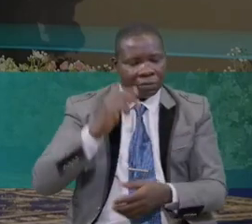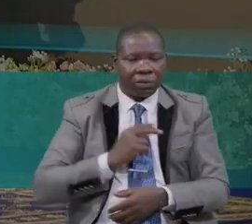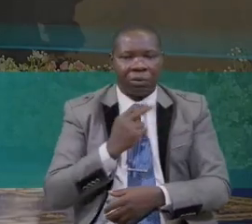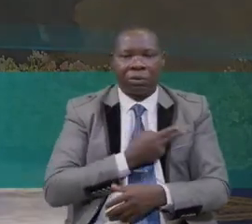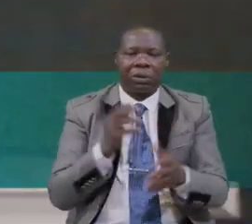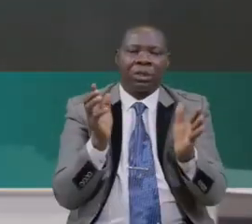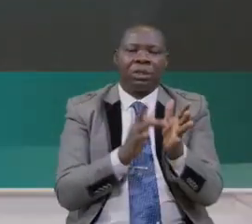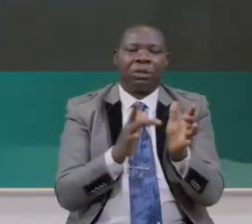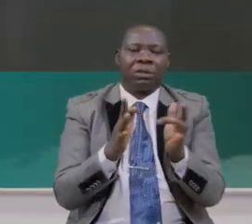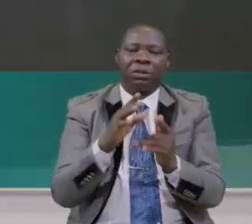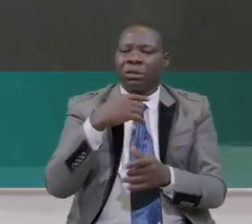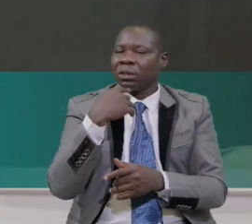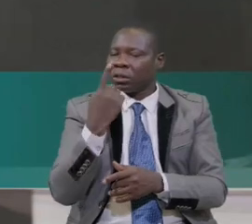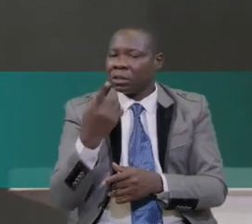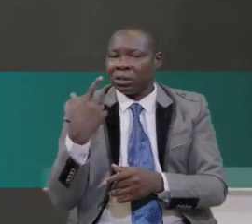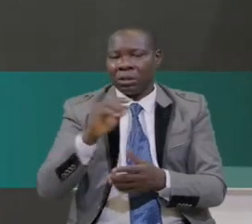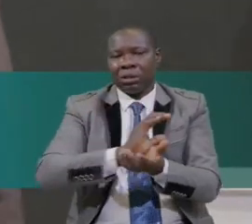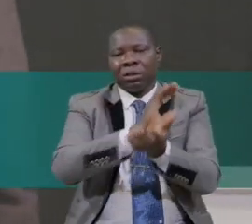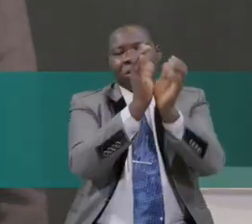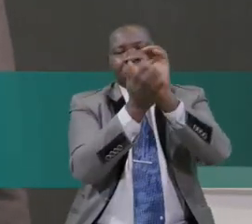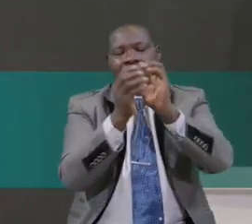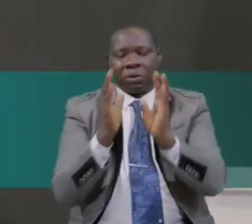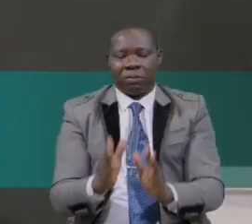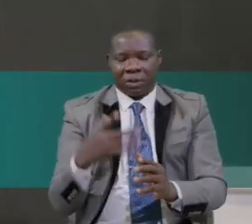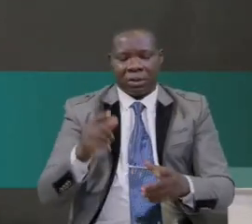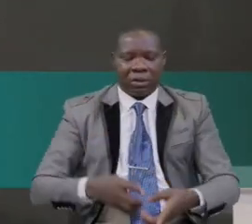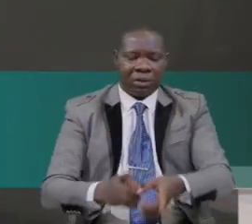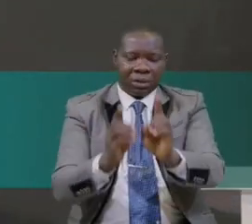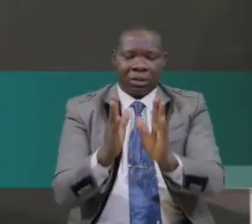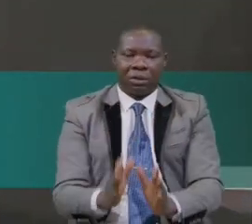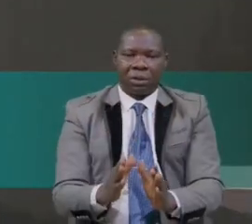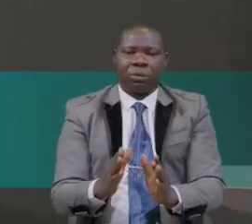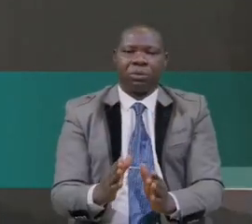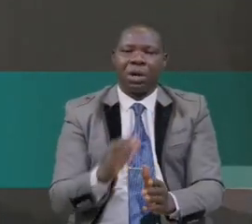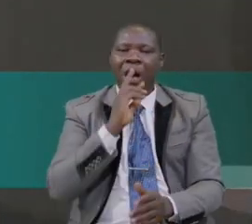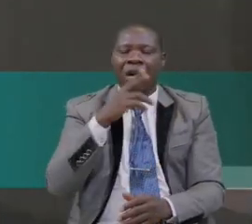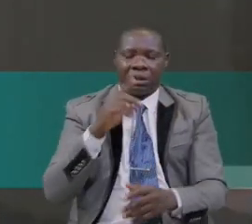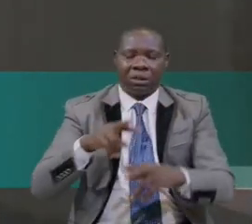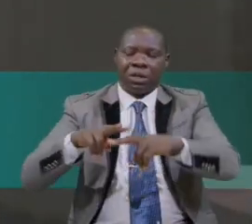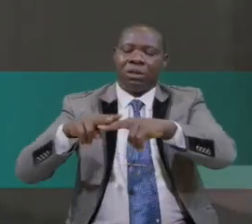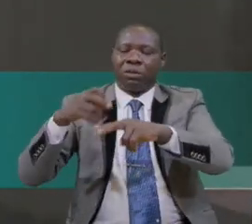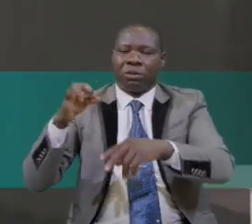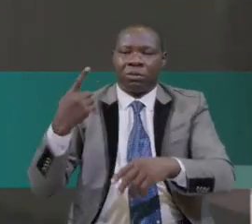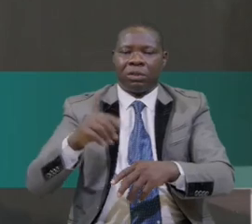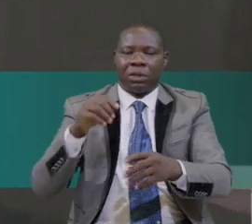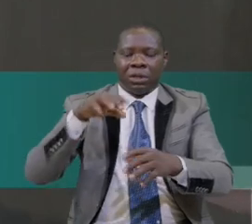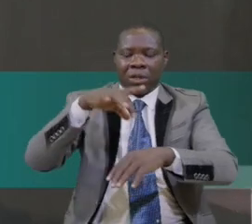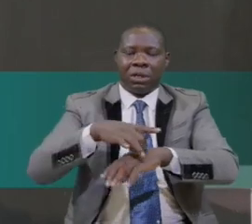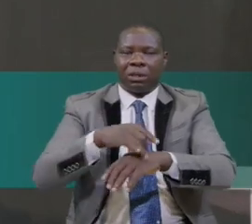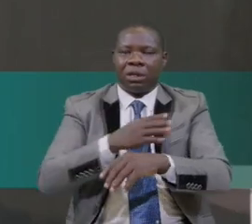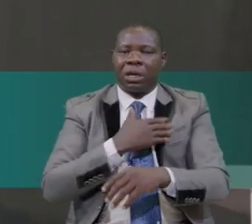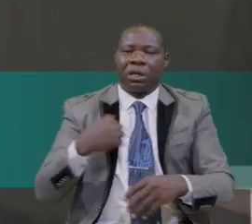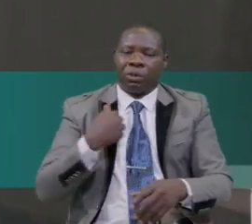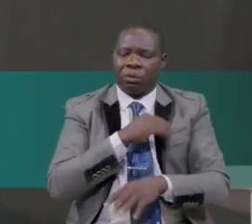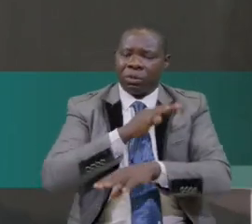a dit aux convertis, aux disciples, sont le sel de la terre et ne devons pas